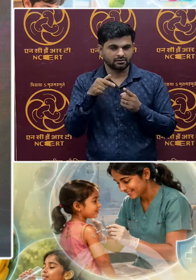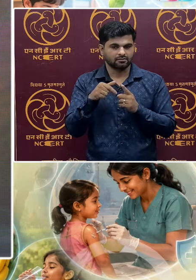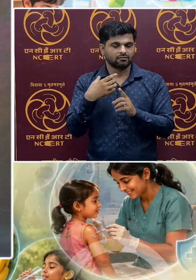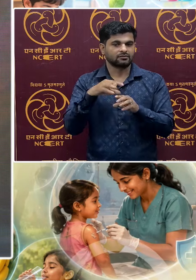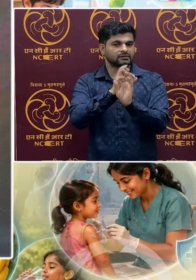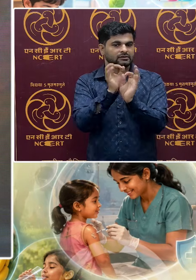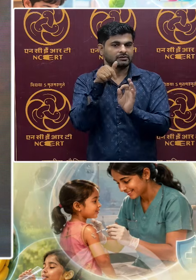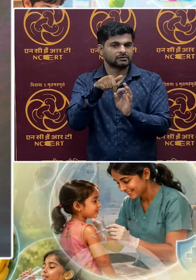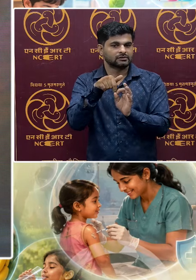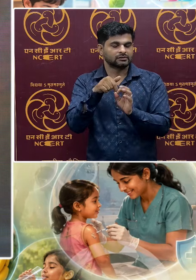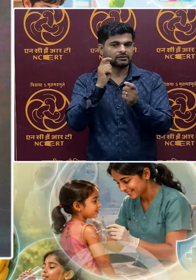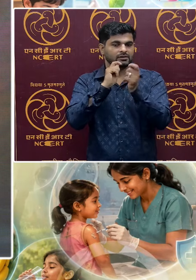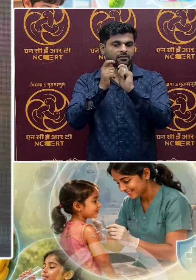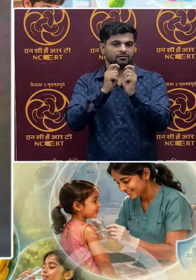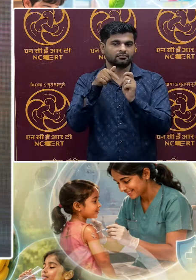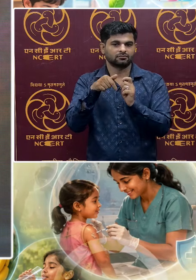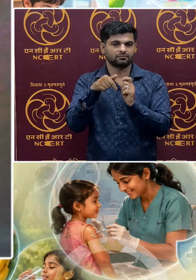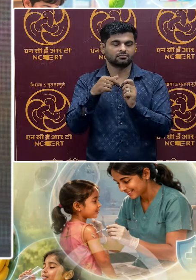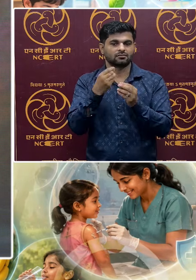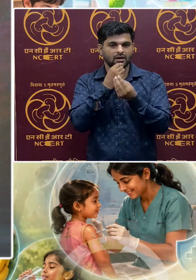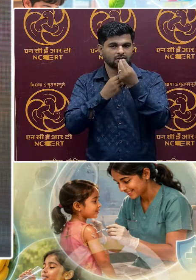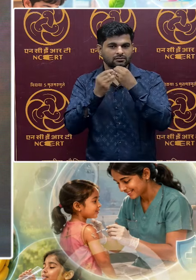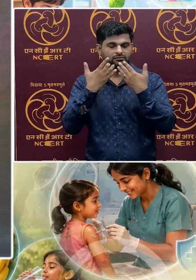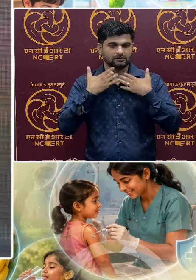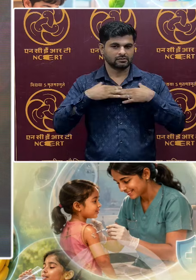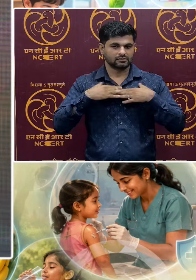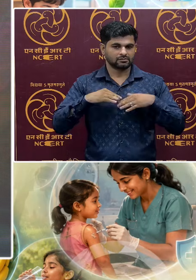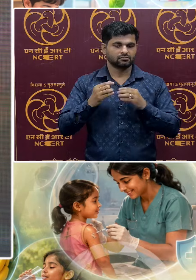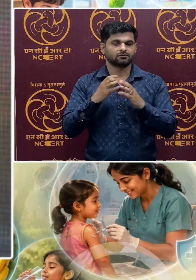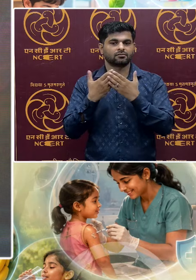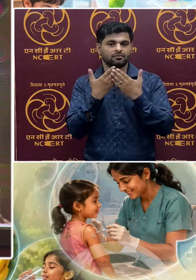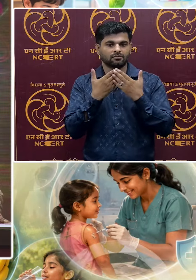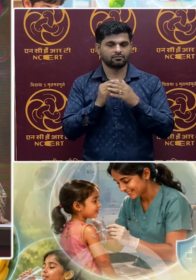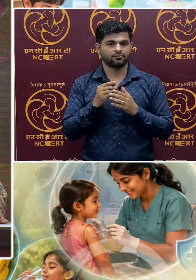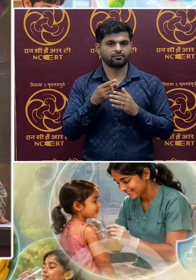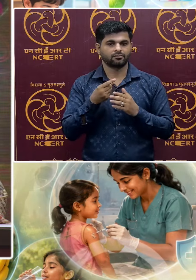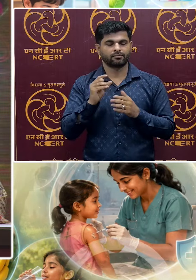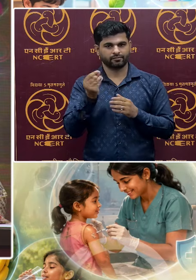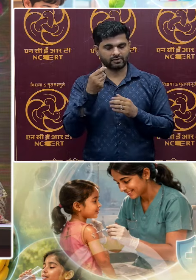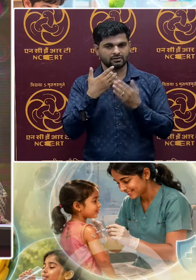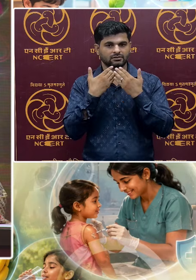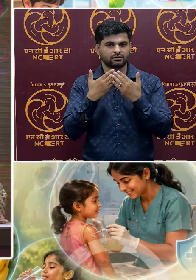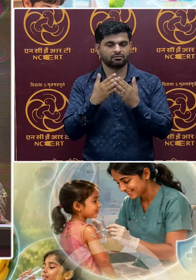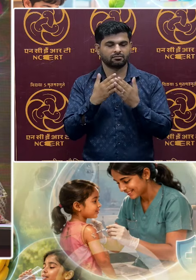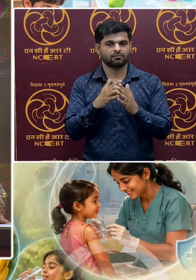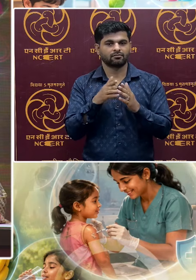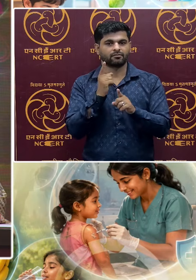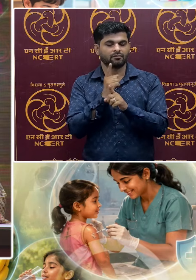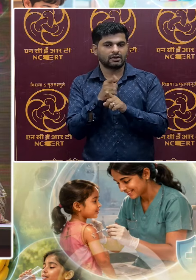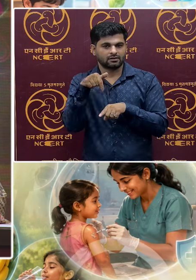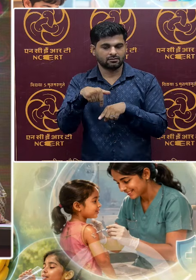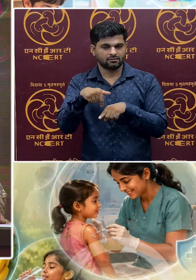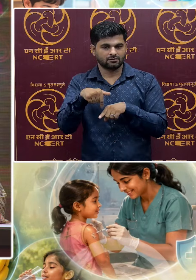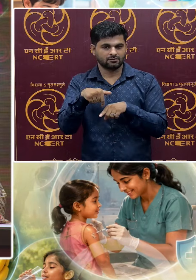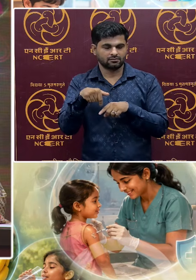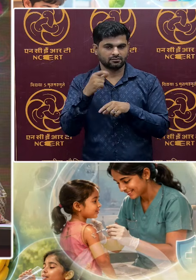और बहुत बड़ा रोल है न्यूट्रिशन एंड हेल्थ एजुकेशन का। Thank you. Wonderful. Thank you so much, ma'am, for letting